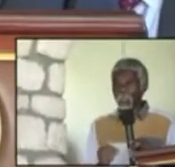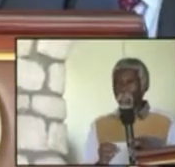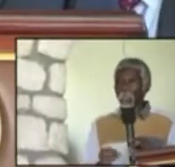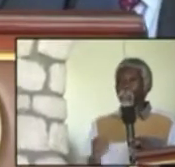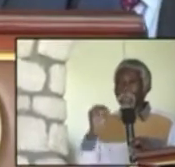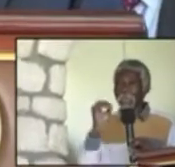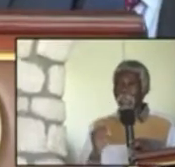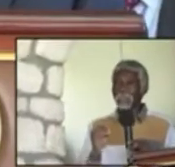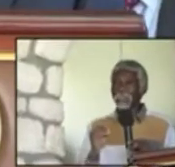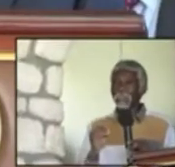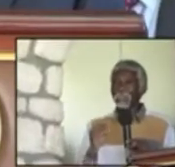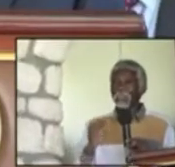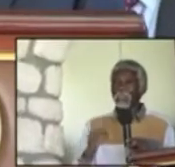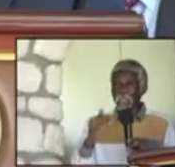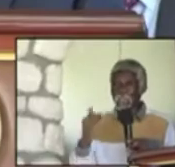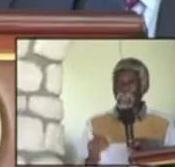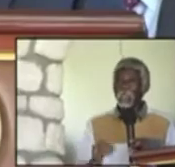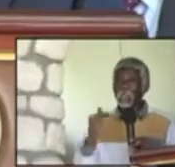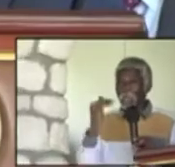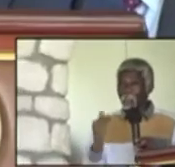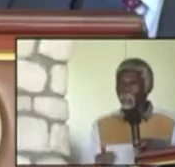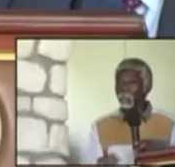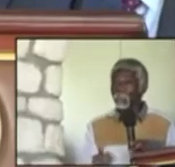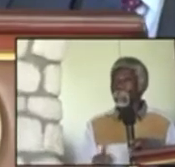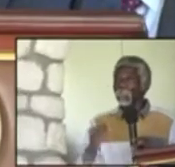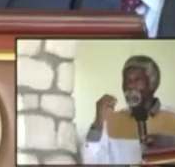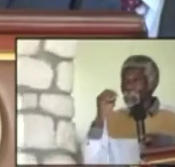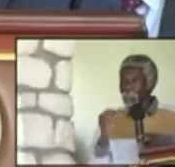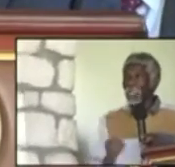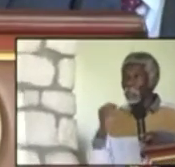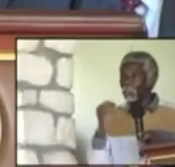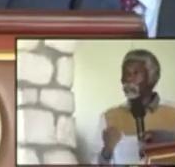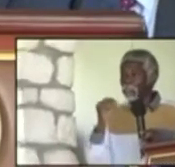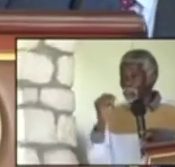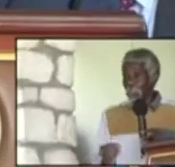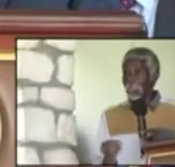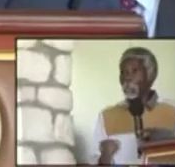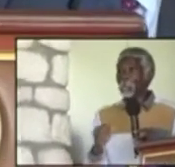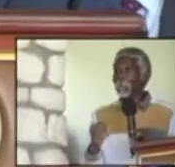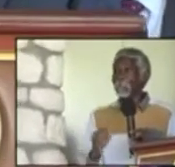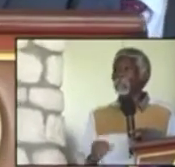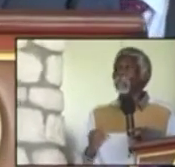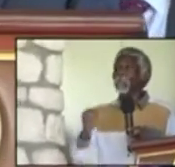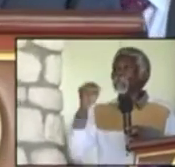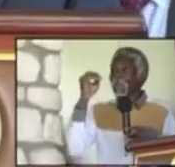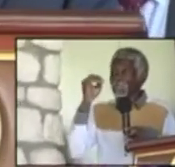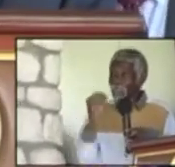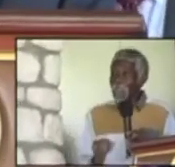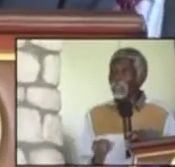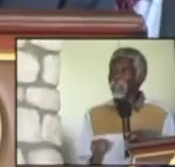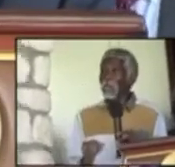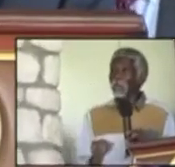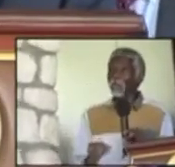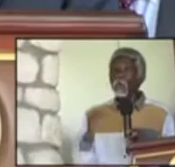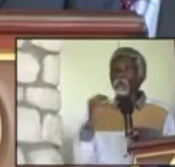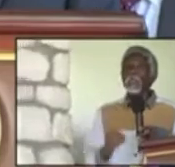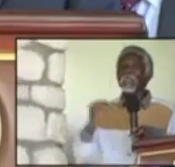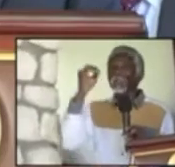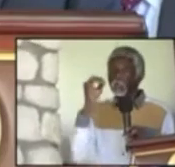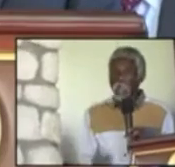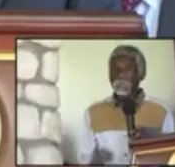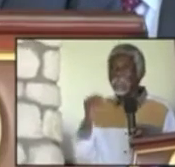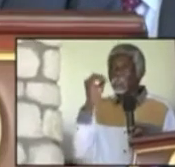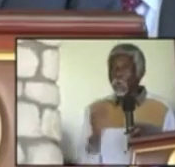publique. Et nous avons garanti, travaillant à continuer, Jean Nouvelle Fête, pour permettre que avant l'année, au